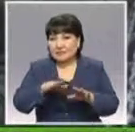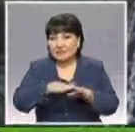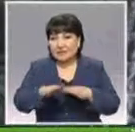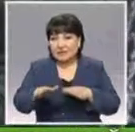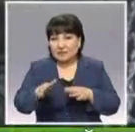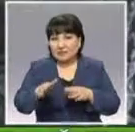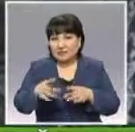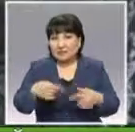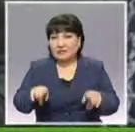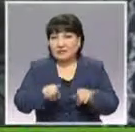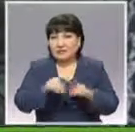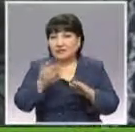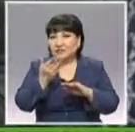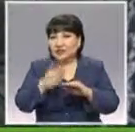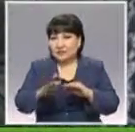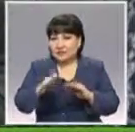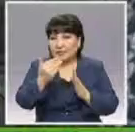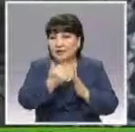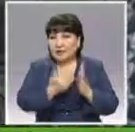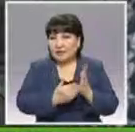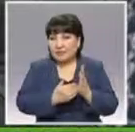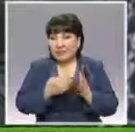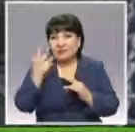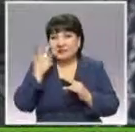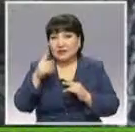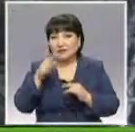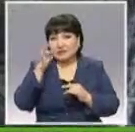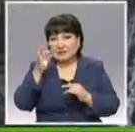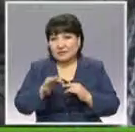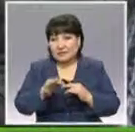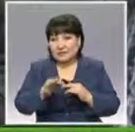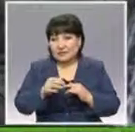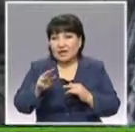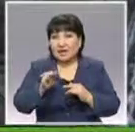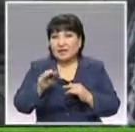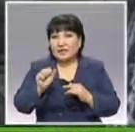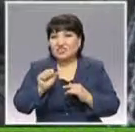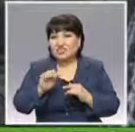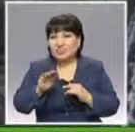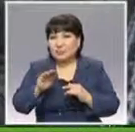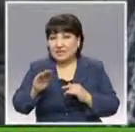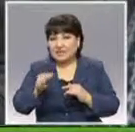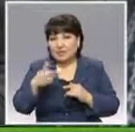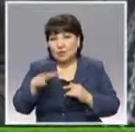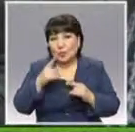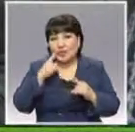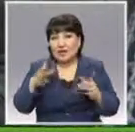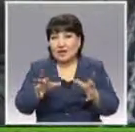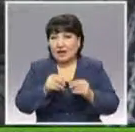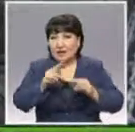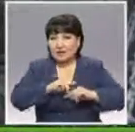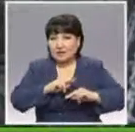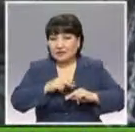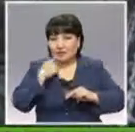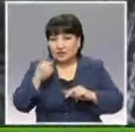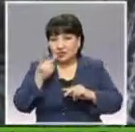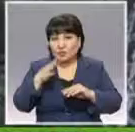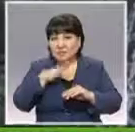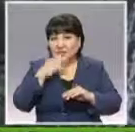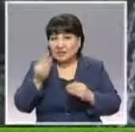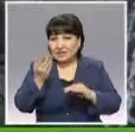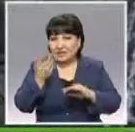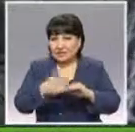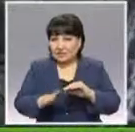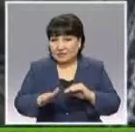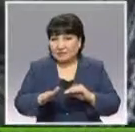исполнения данной части программы. Когда, вот как сказала Гульжан Жетпейсовна, и многие коллеги говорили, что вы деньги выделяете, вы